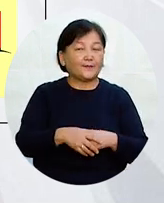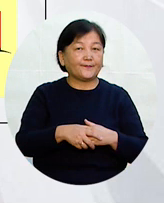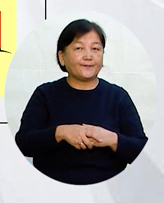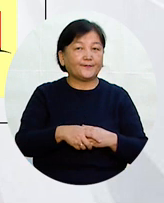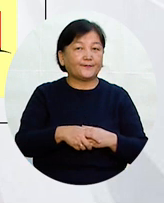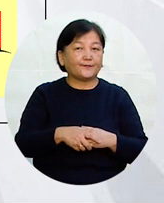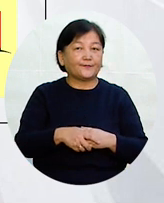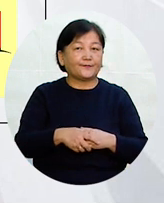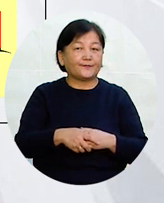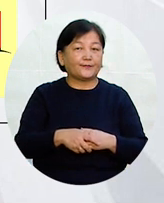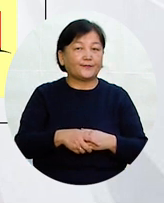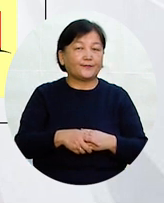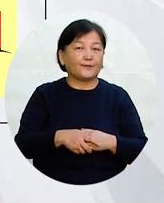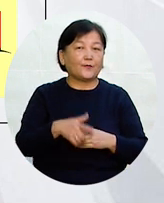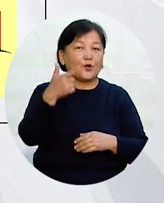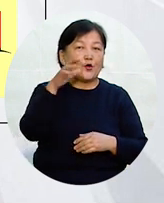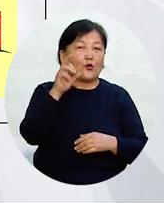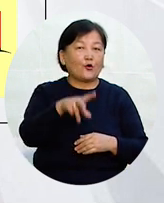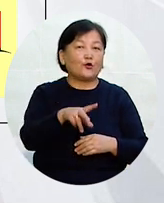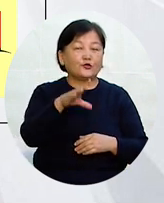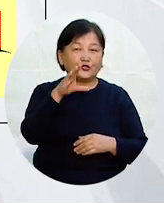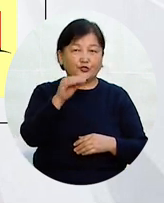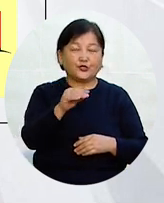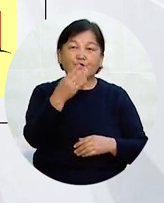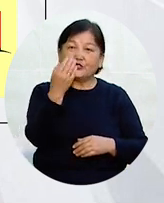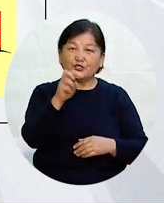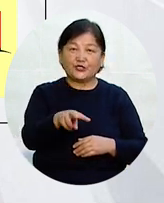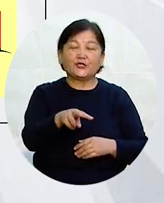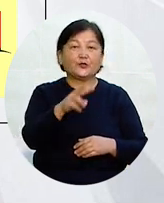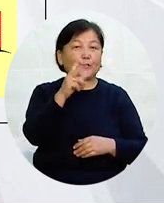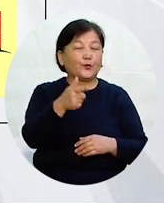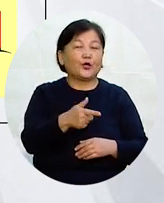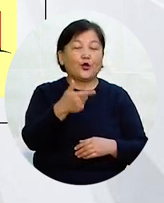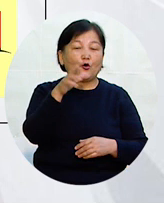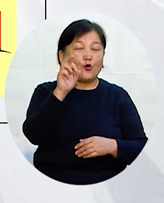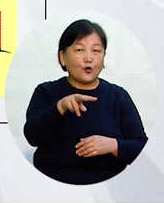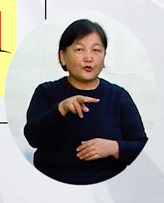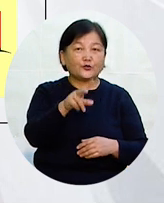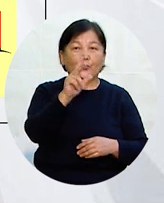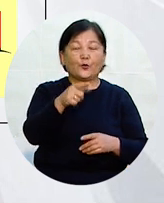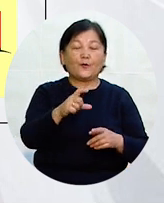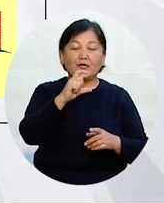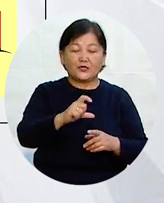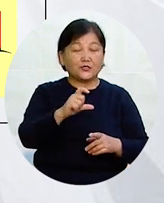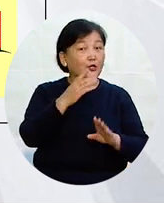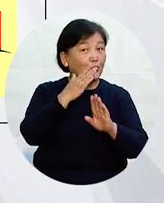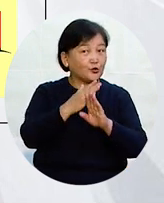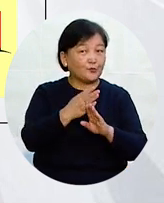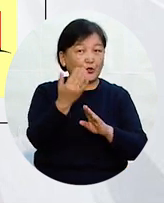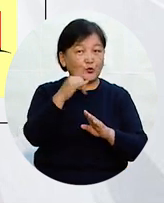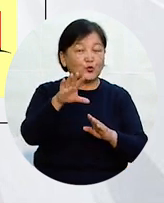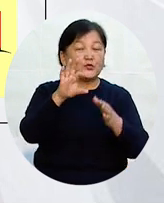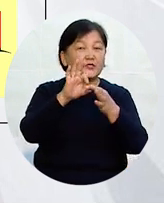жиргэлсэн байна. За гол шилхэгийн гол гэдэг зур голсхи. За энэ бол ихшгэр төгсөн учраас шууд залган битсэн